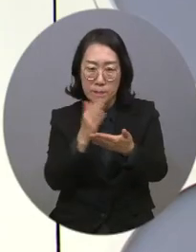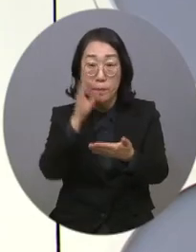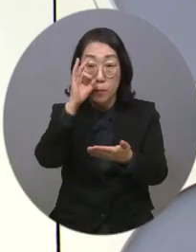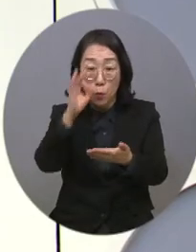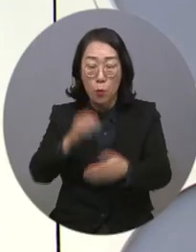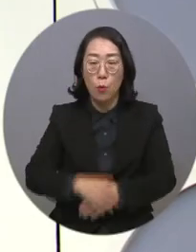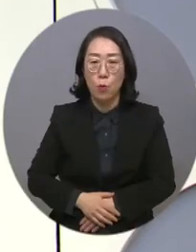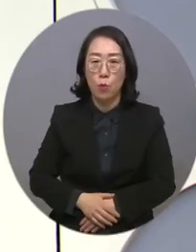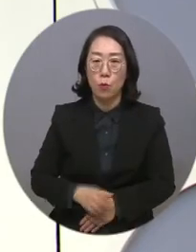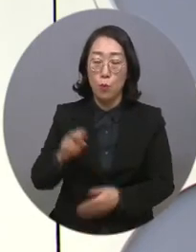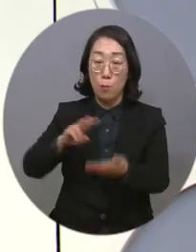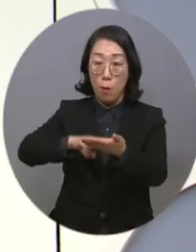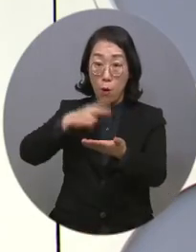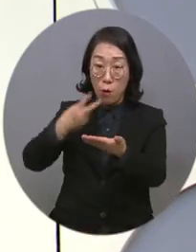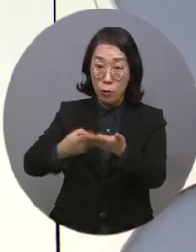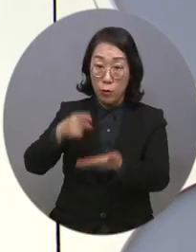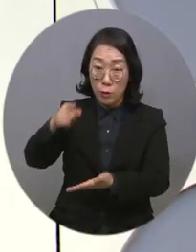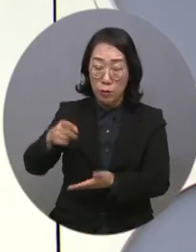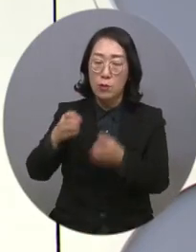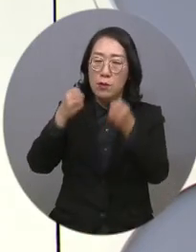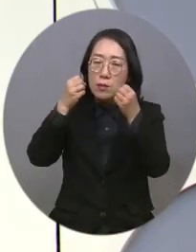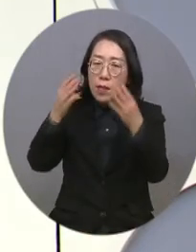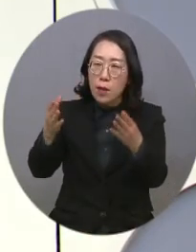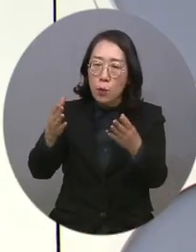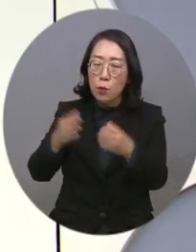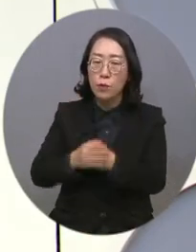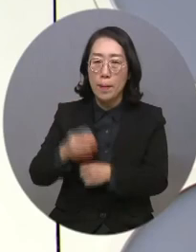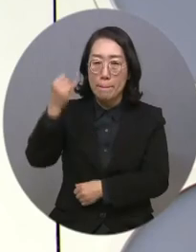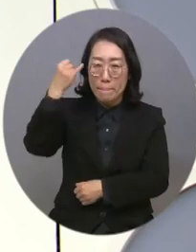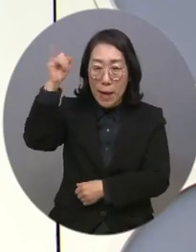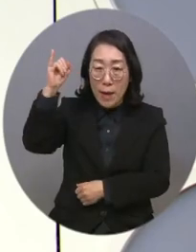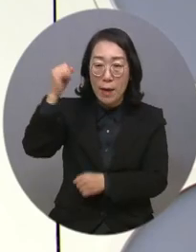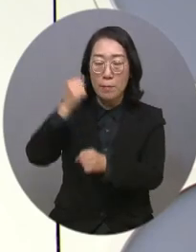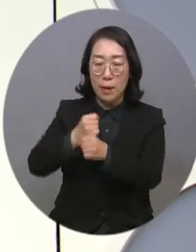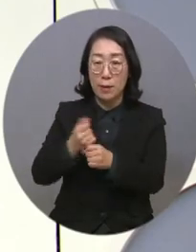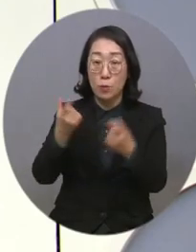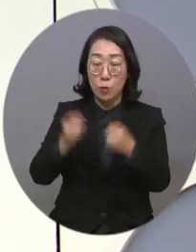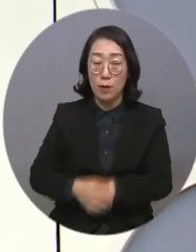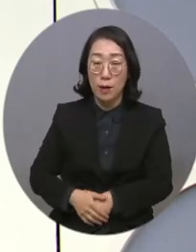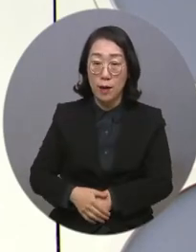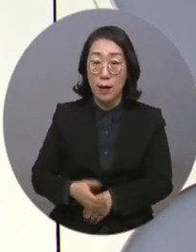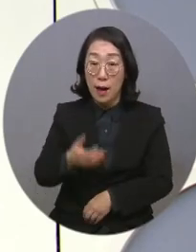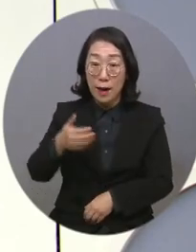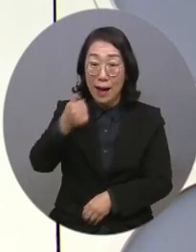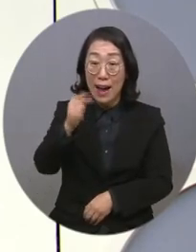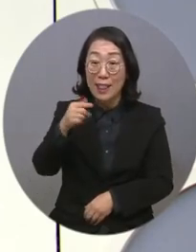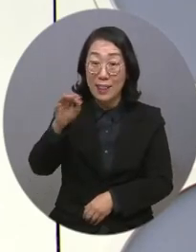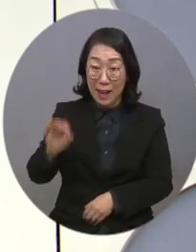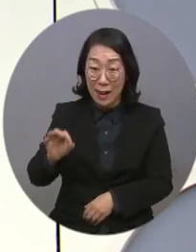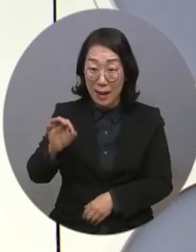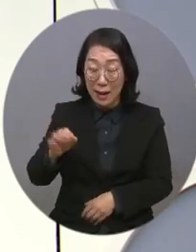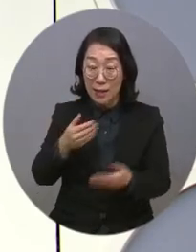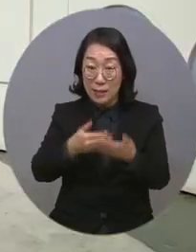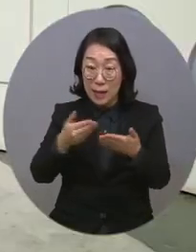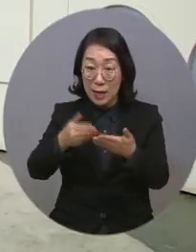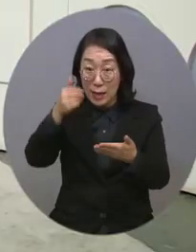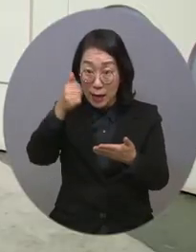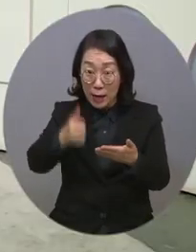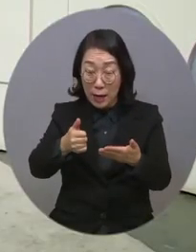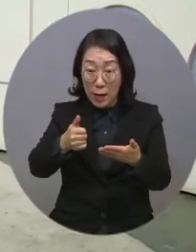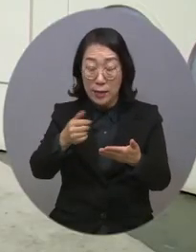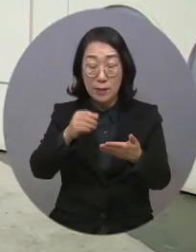사실 이 번역은 새로운 창작이라고 할 수 있어요. 아까 말했던 그 한강의 그 채식주의자를 영어로 잘 번역한 거는